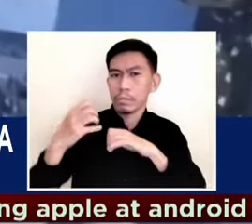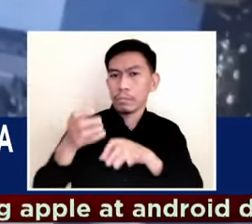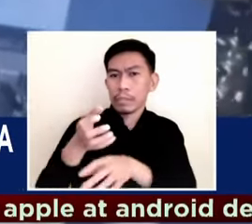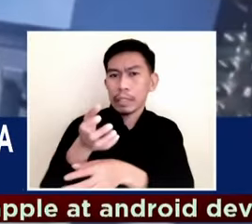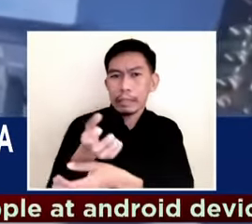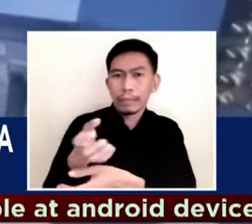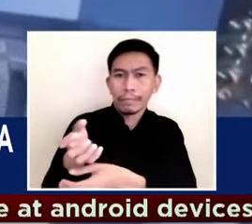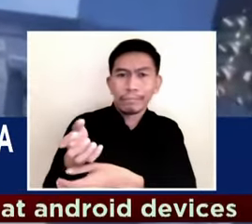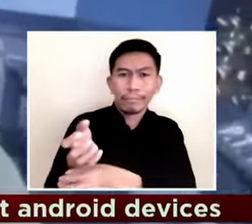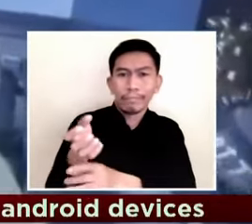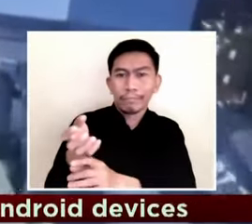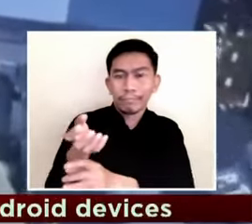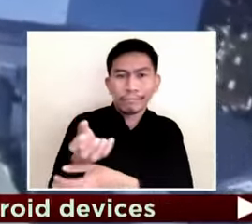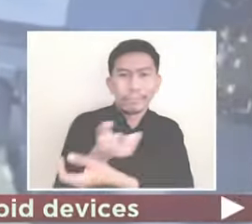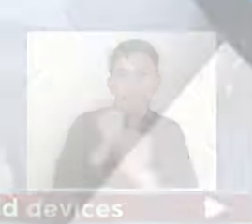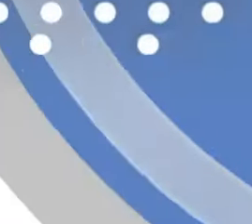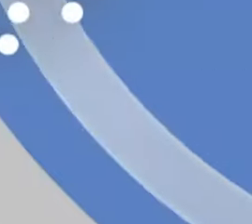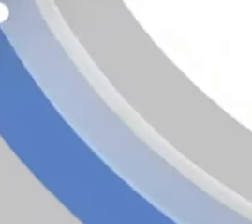pag-atake.